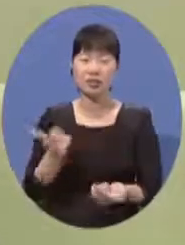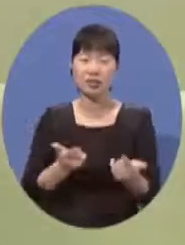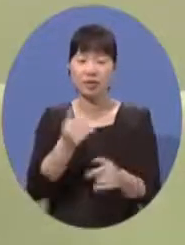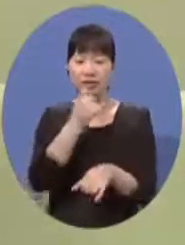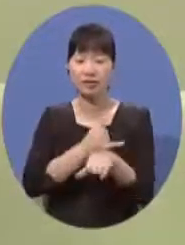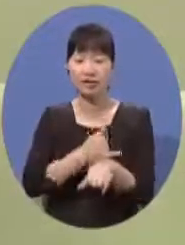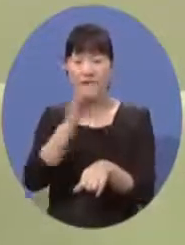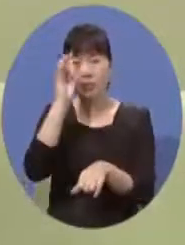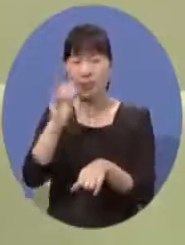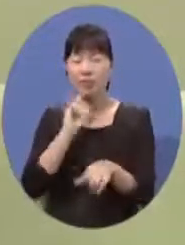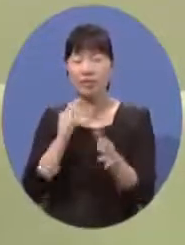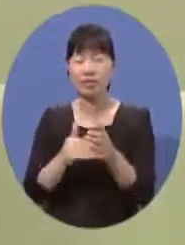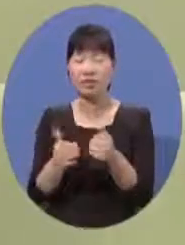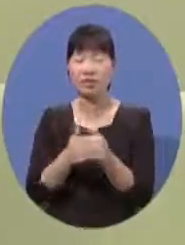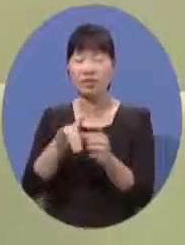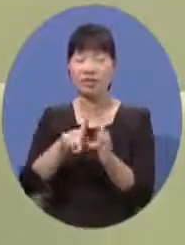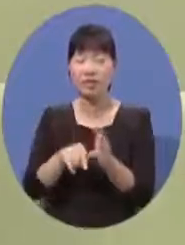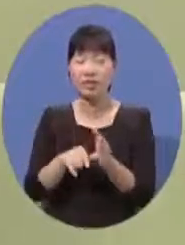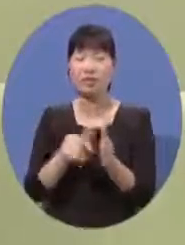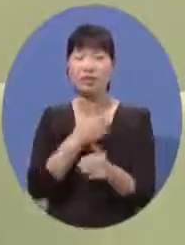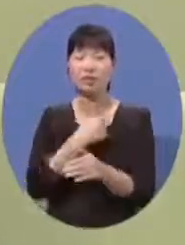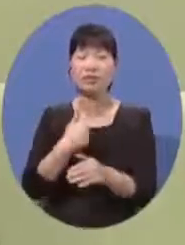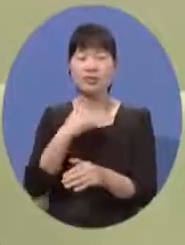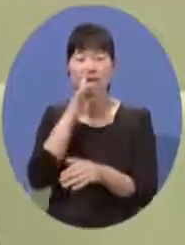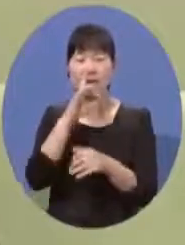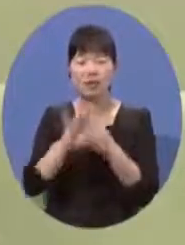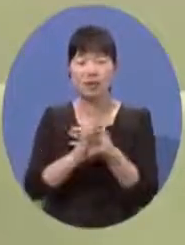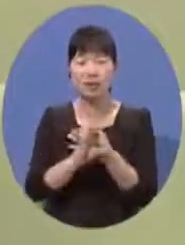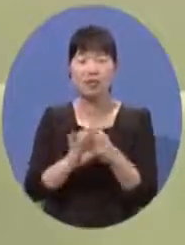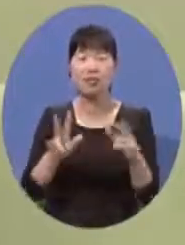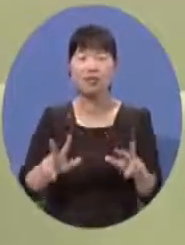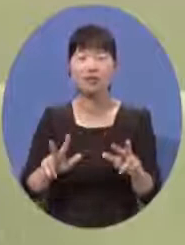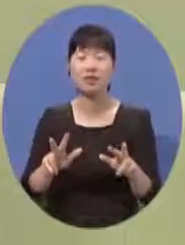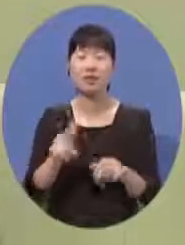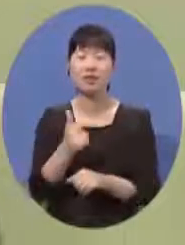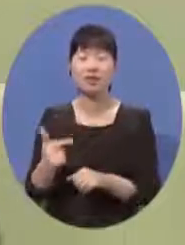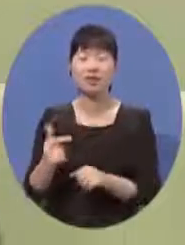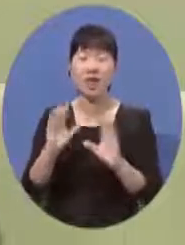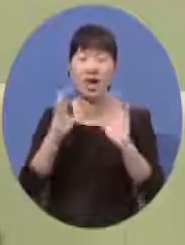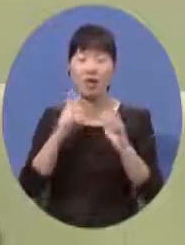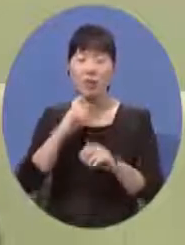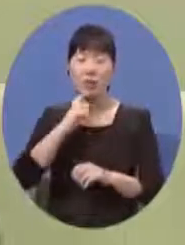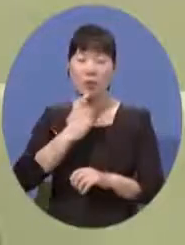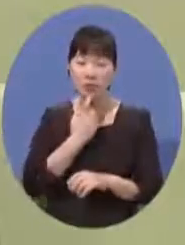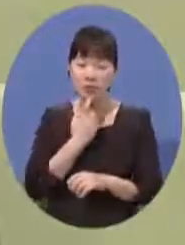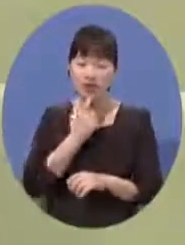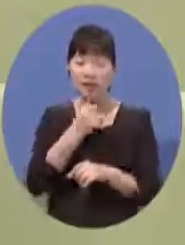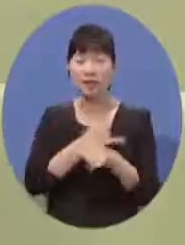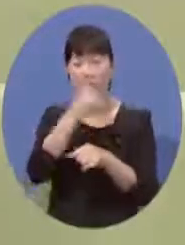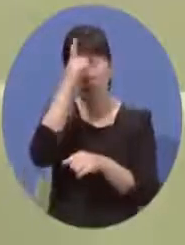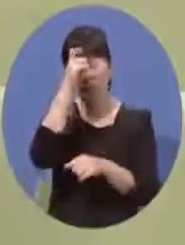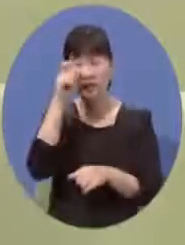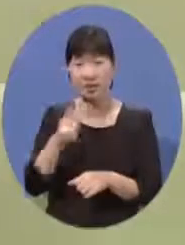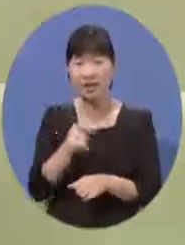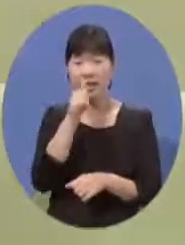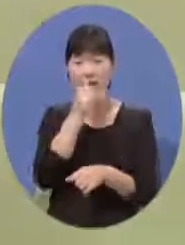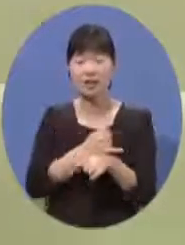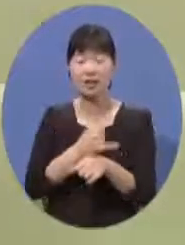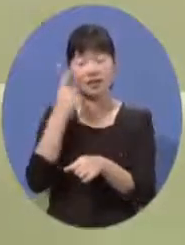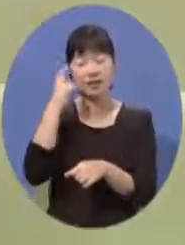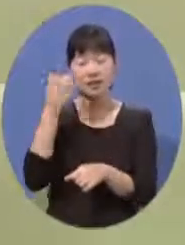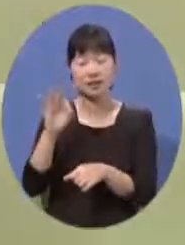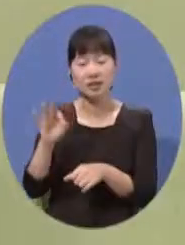보는 거거든요. 근데 그때 이제 그게 충분히 안 되면 이 아이가 너무 유아 독존형 아이, 고집 센 아이로 이렇게